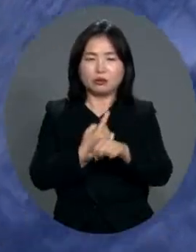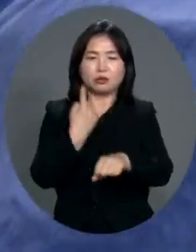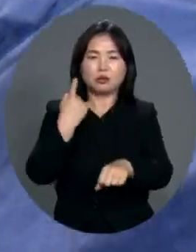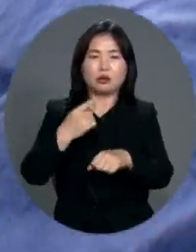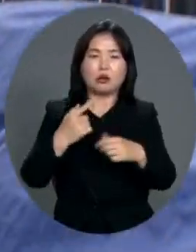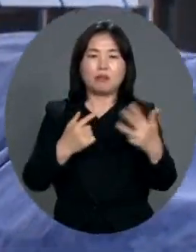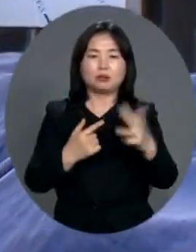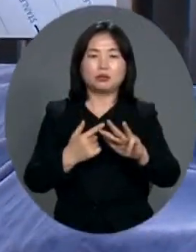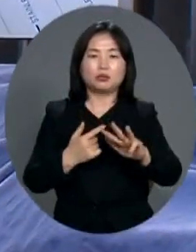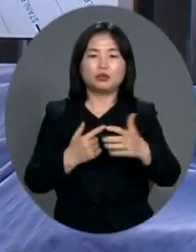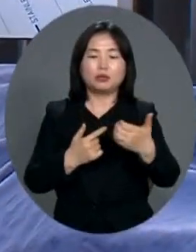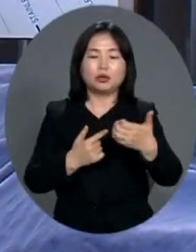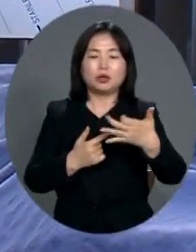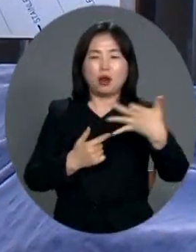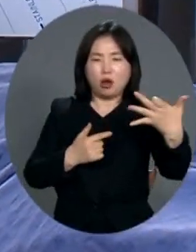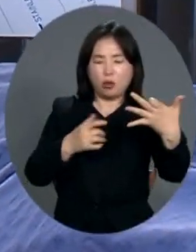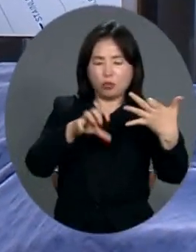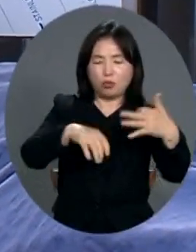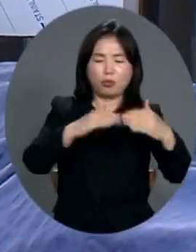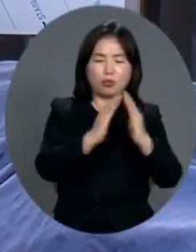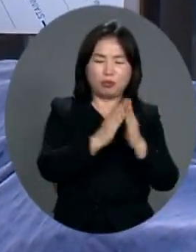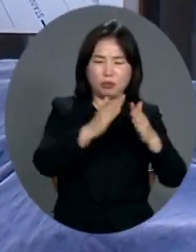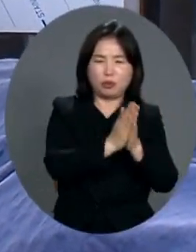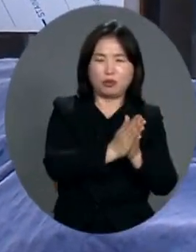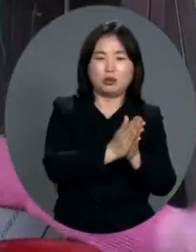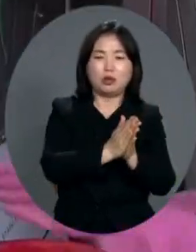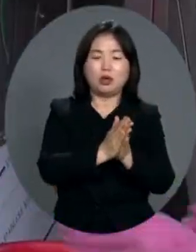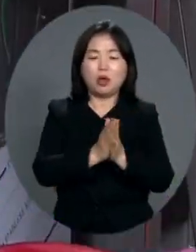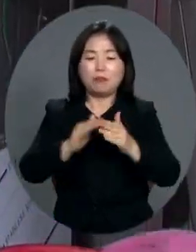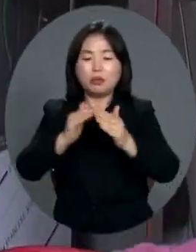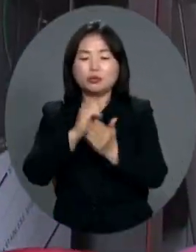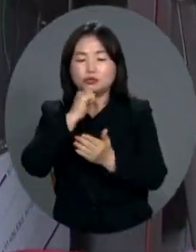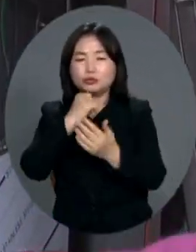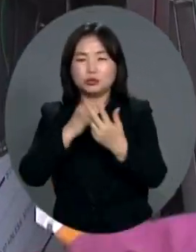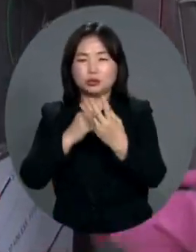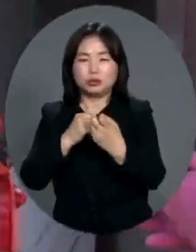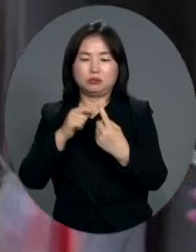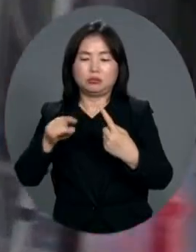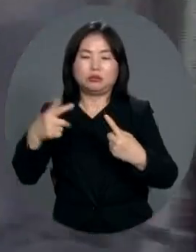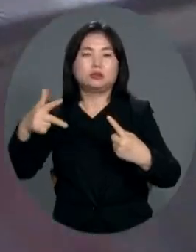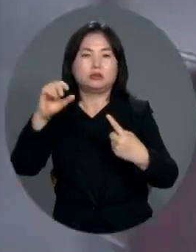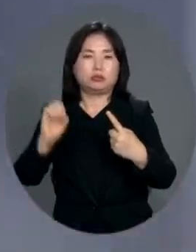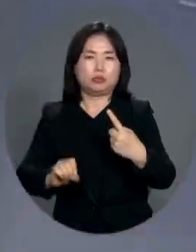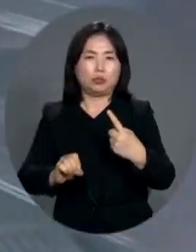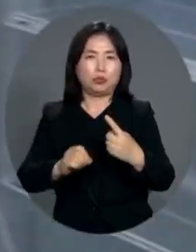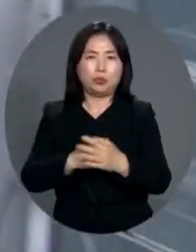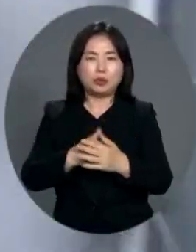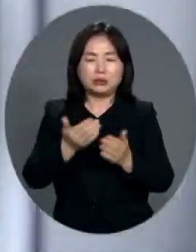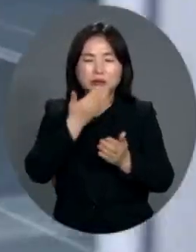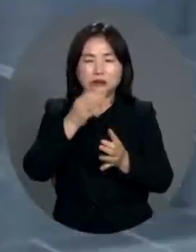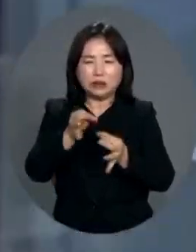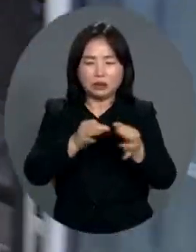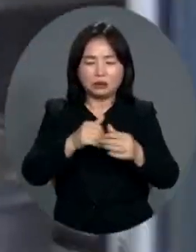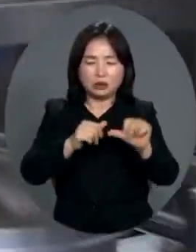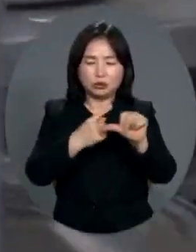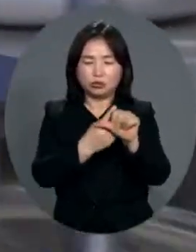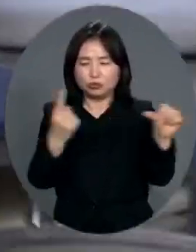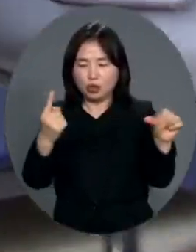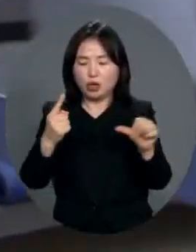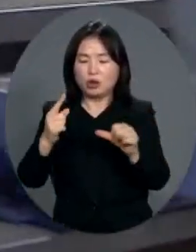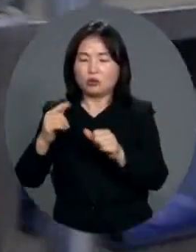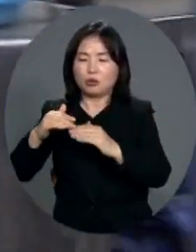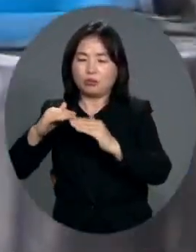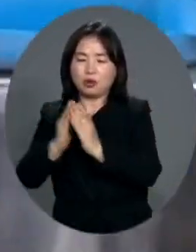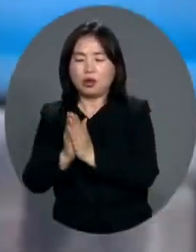음식점 8,919곳이 문을 닫았습니다. 폐업률 21.7%, 식당 5곳 중 한 곳